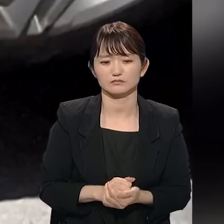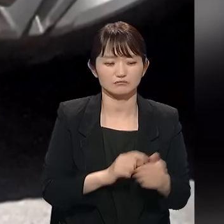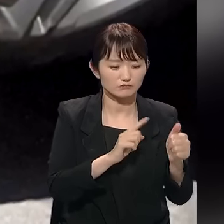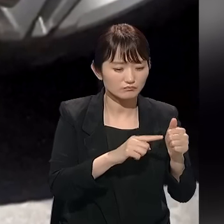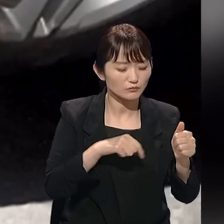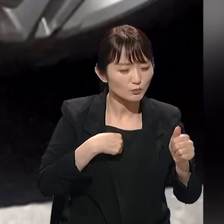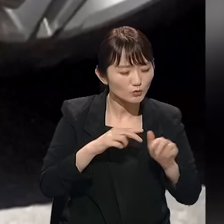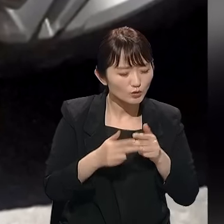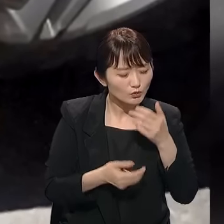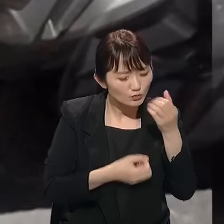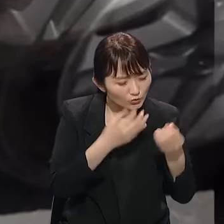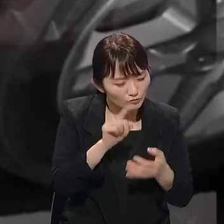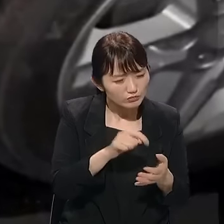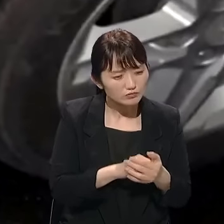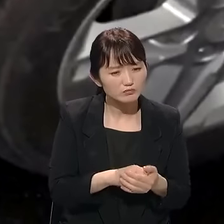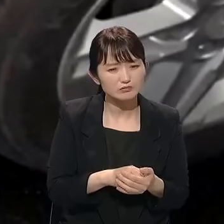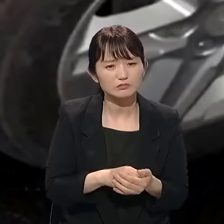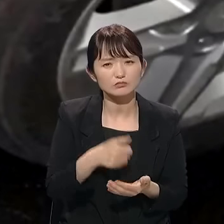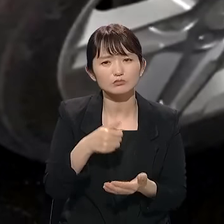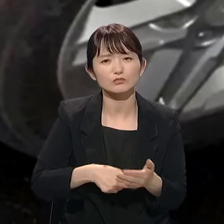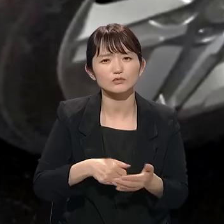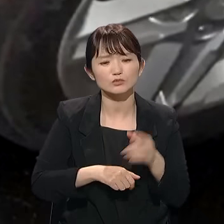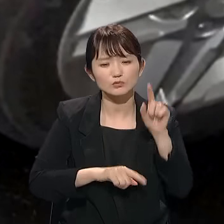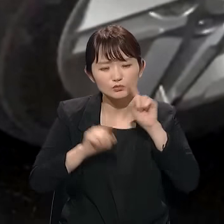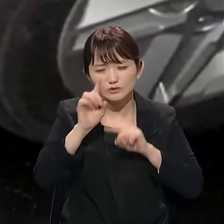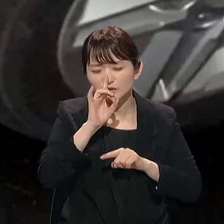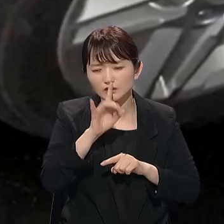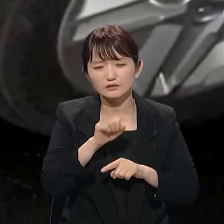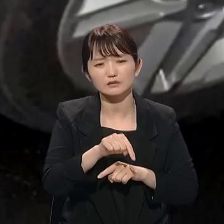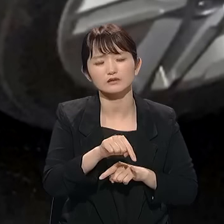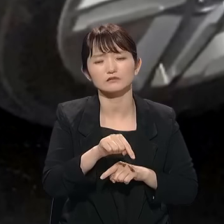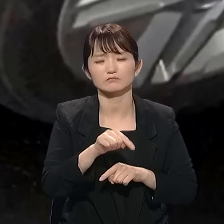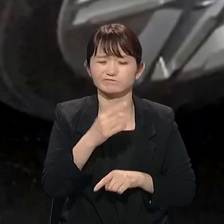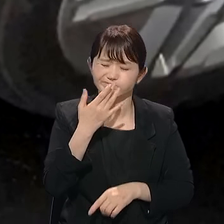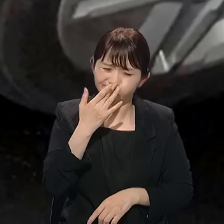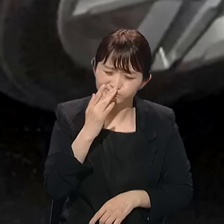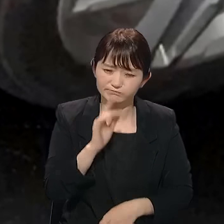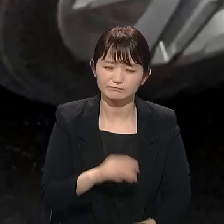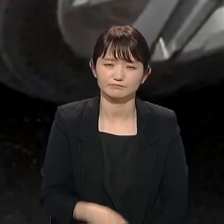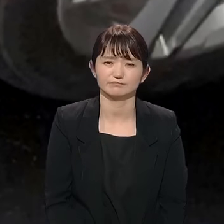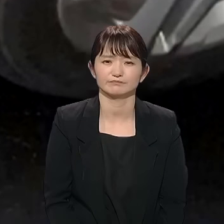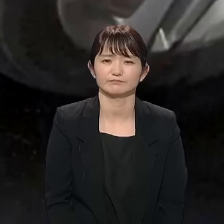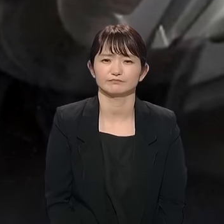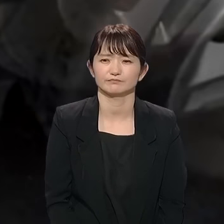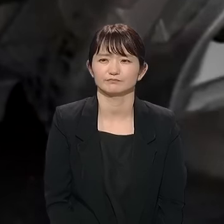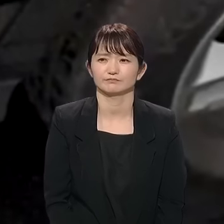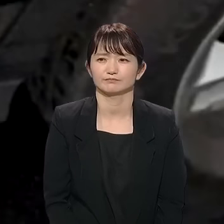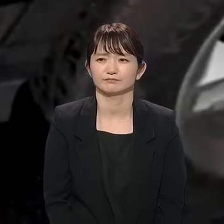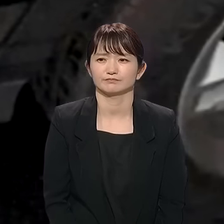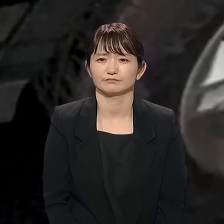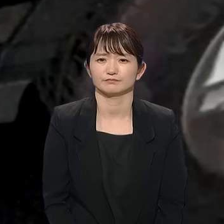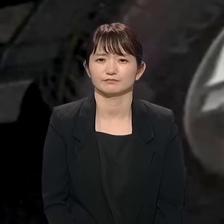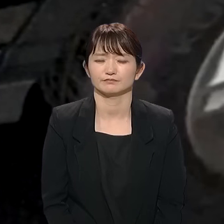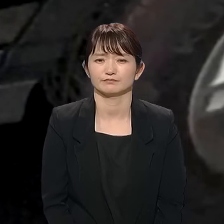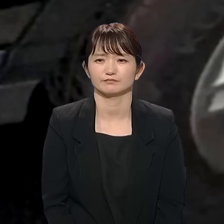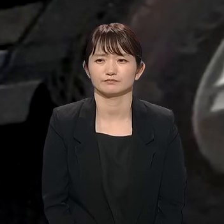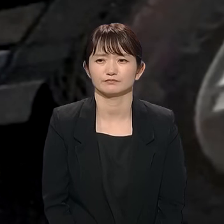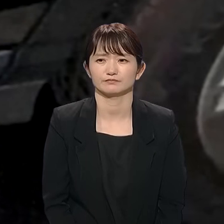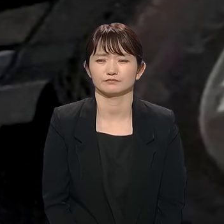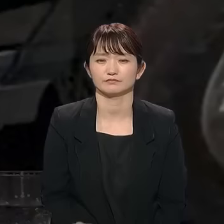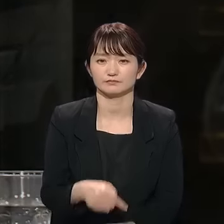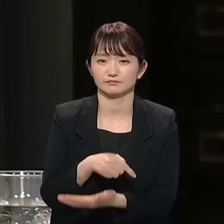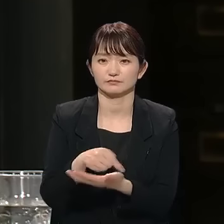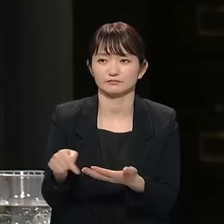왜 재물손괴가 안 된다는지 저는 당초에 이해가 잘 안 됩니다. 이건 그 당사자분이 피해